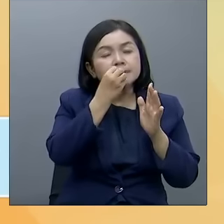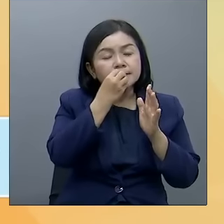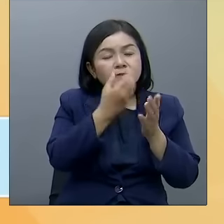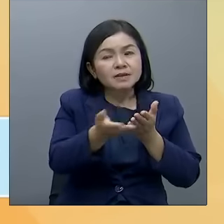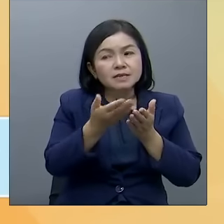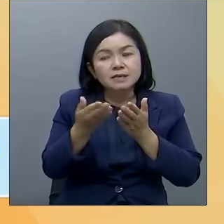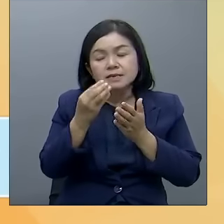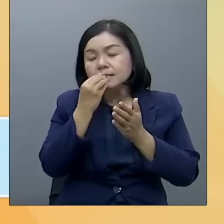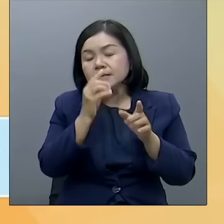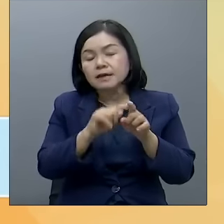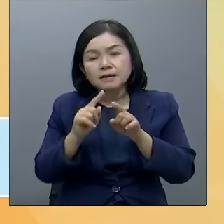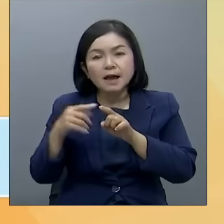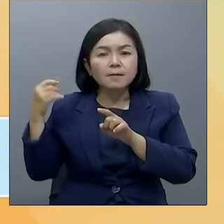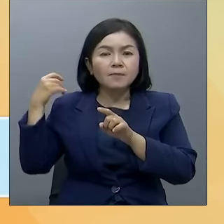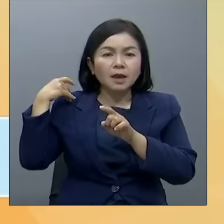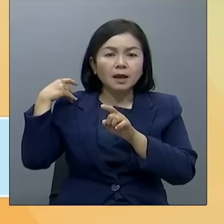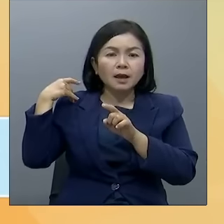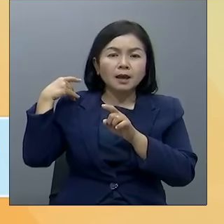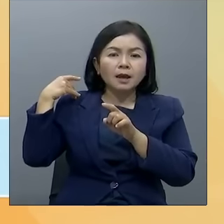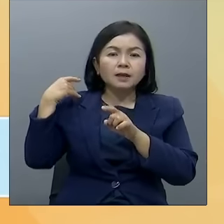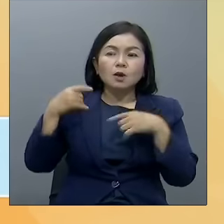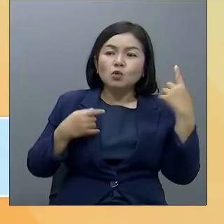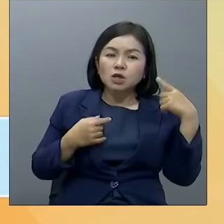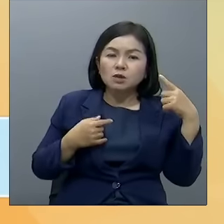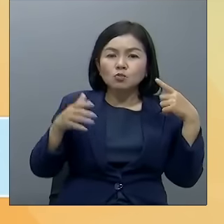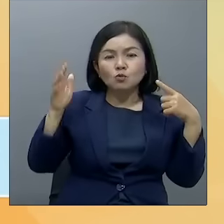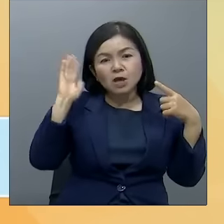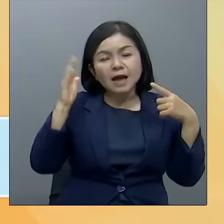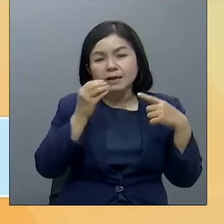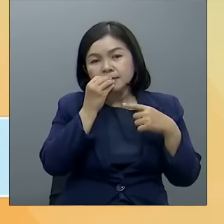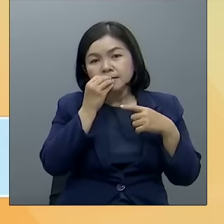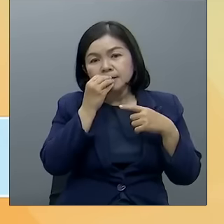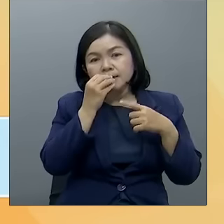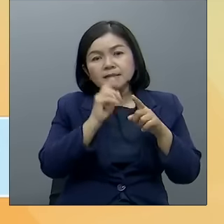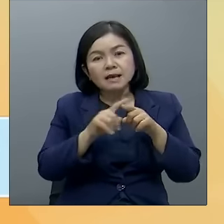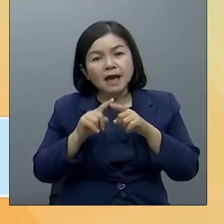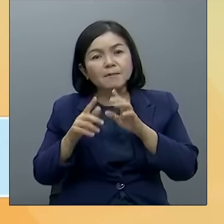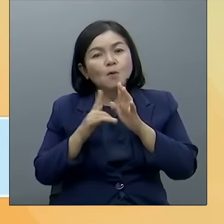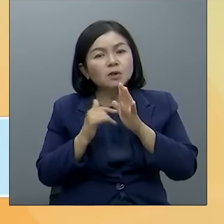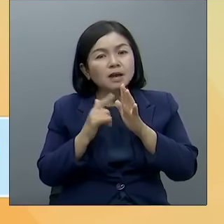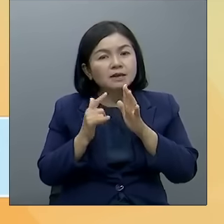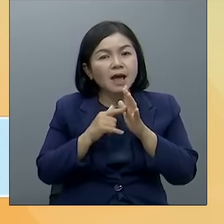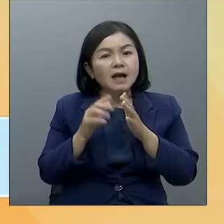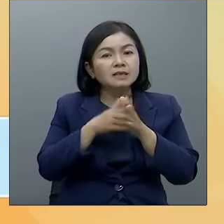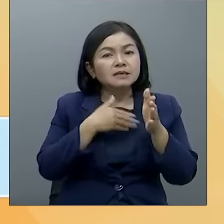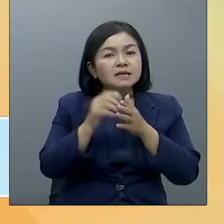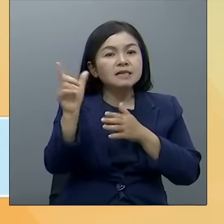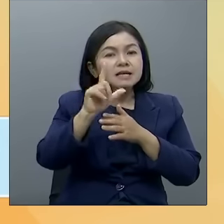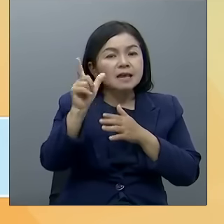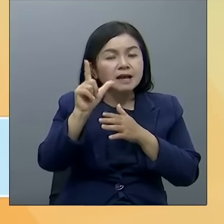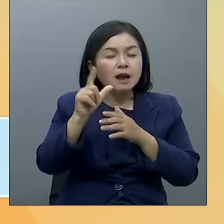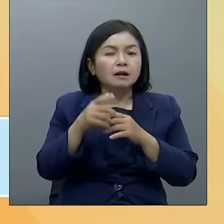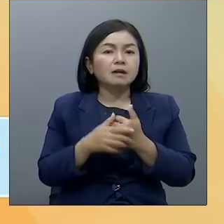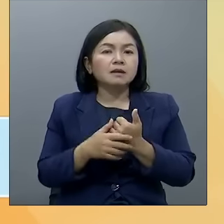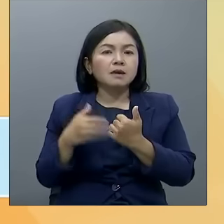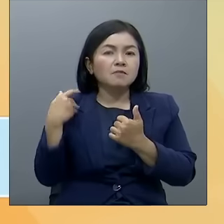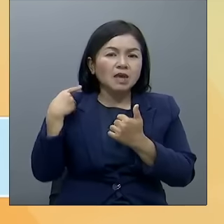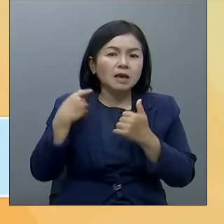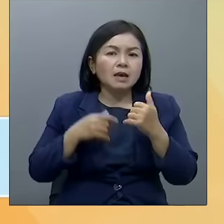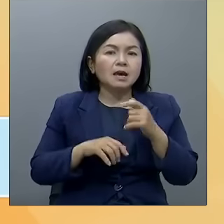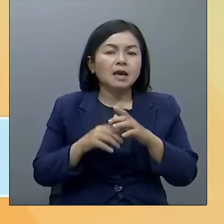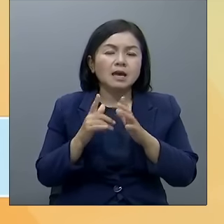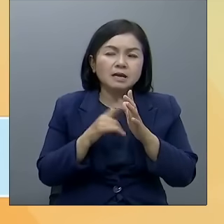มีมากมายหลายตัวไม่ว่าจะเป็นที่ท่านสุภาพสตรีรับประทานกันบ่อยๆยกอย่างเช่นพอนสแตน เม็ดเหลือง เม็ดเหลืองนะครับไดโคฟีแนกนะ